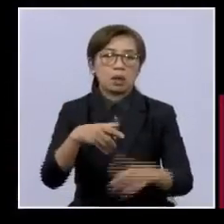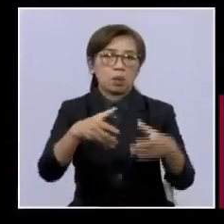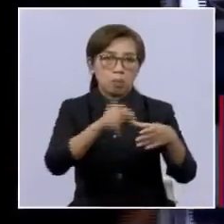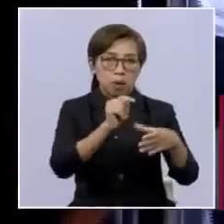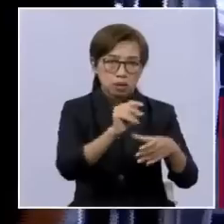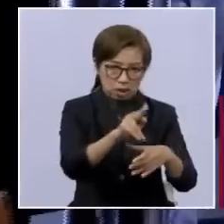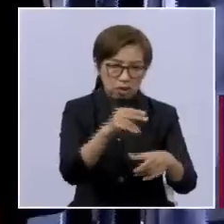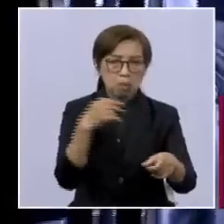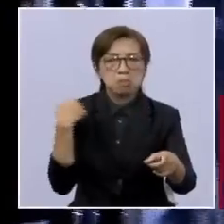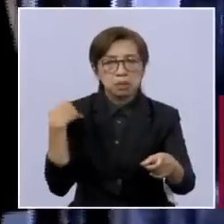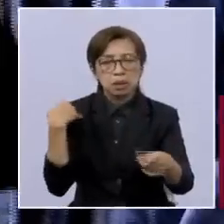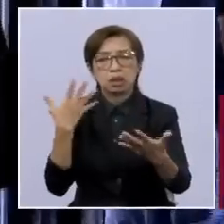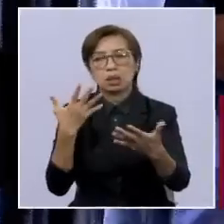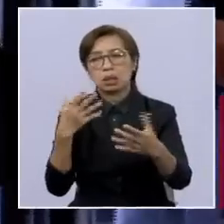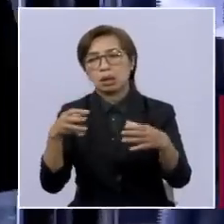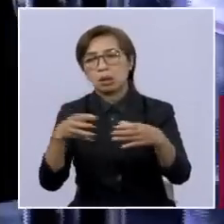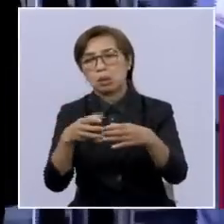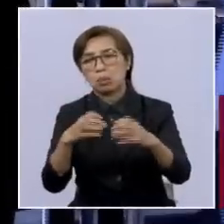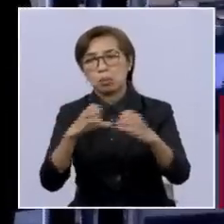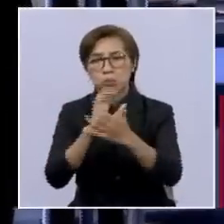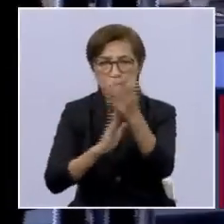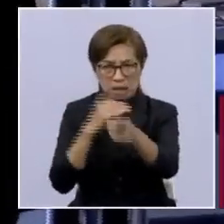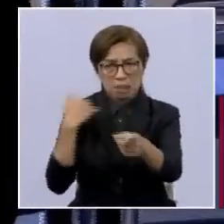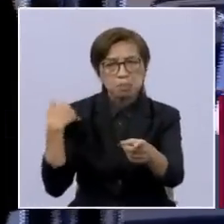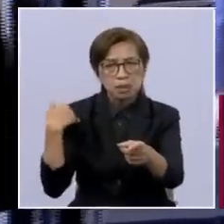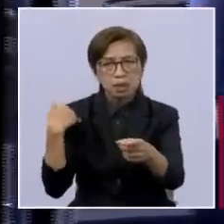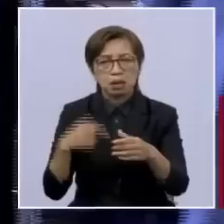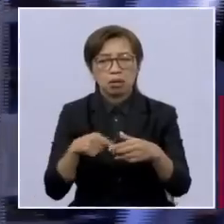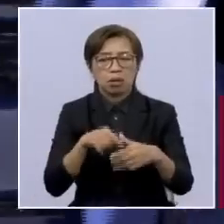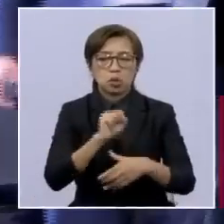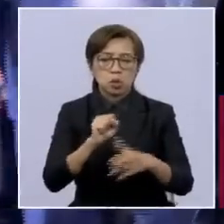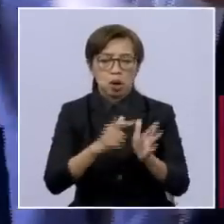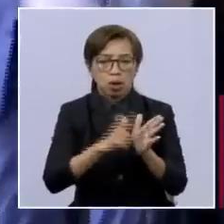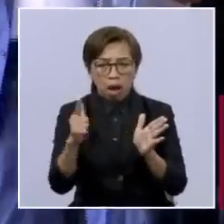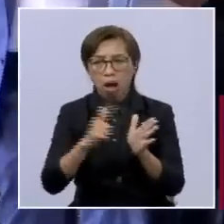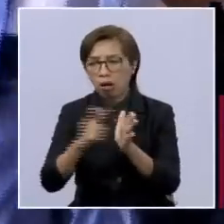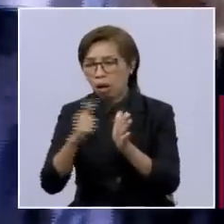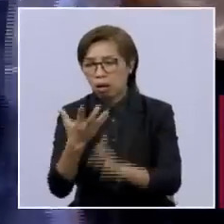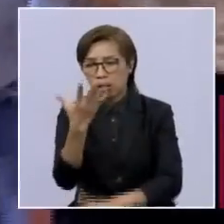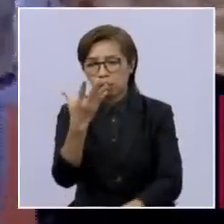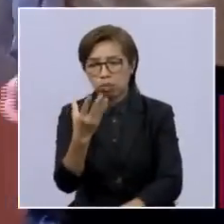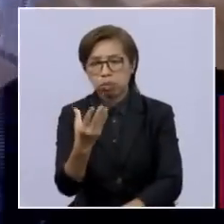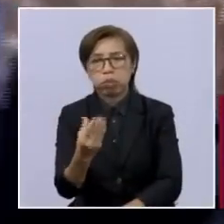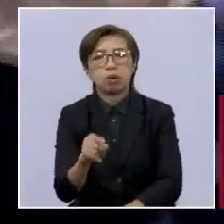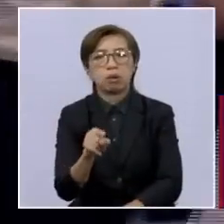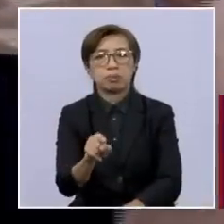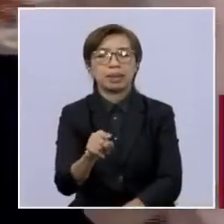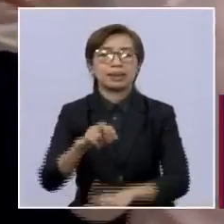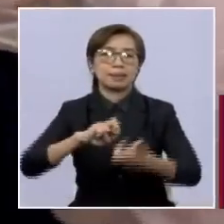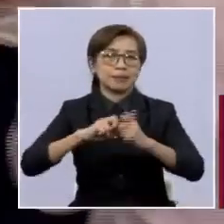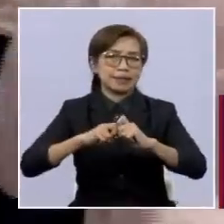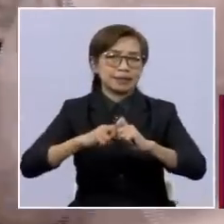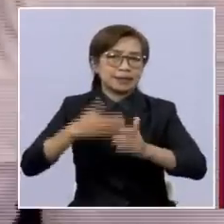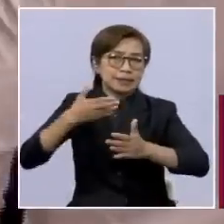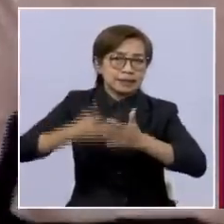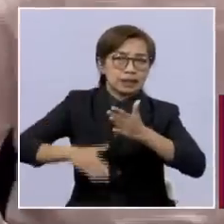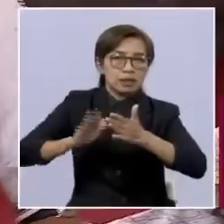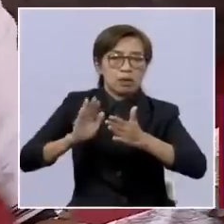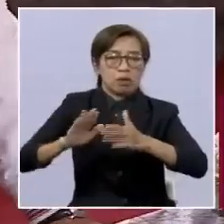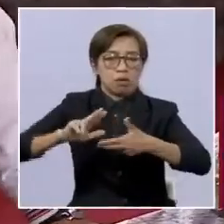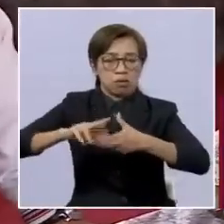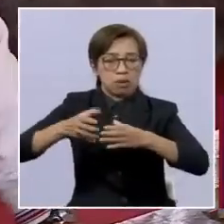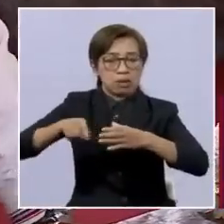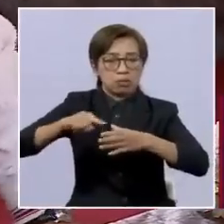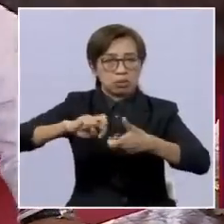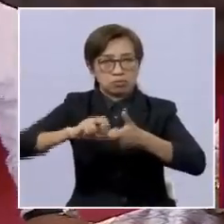ะแล้วก็ไปอยู่พรรคอื่นๆอย่างพรรคภูมิใจไทยด้วยตรงนี้ก็เลยเป็นข้อจำกัดของพลังประชารัฐว่าจะแก้ปัญหาสถาน